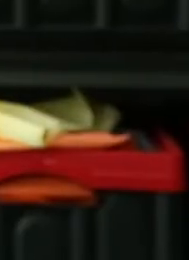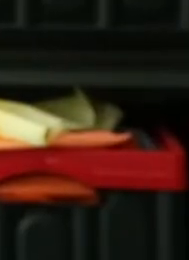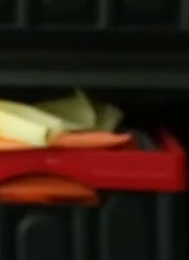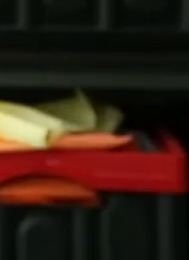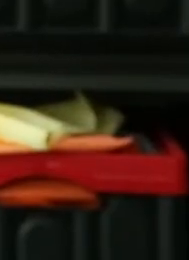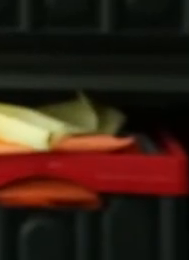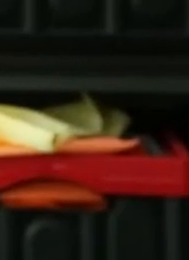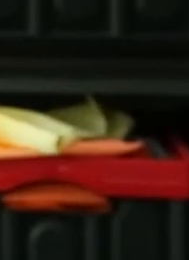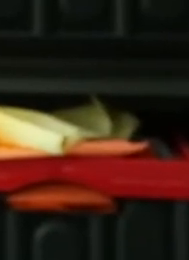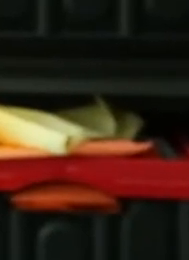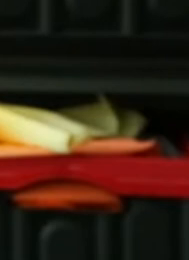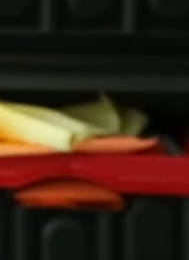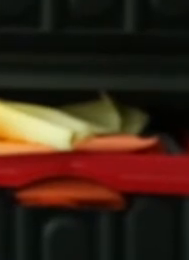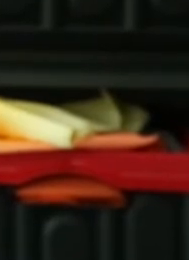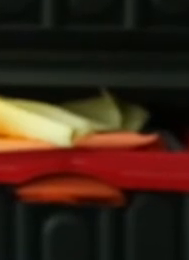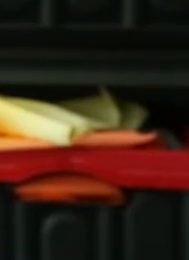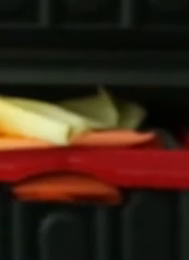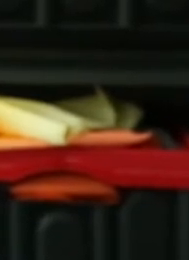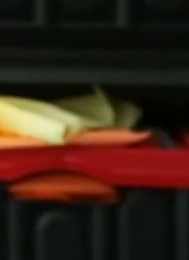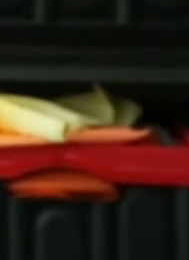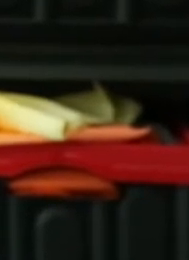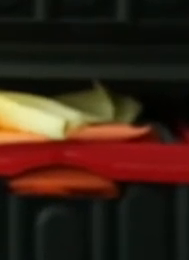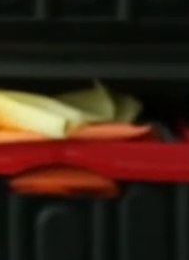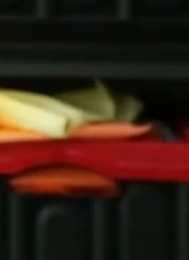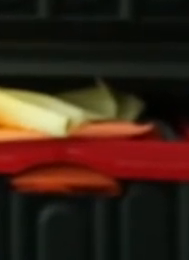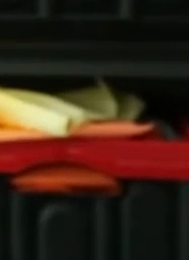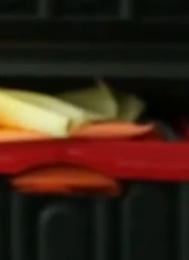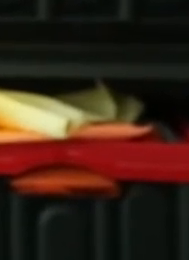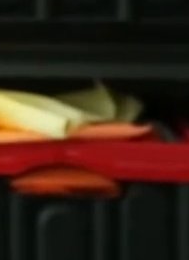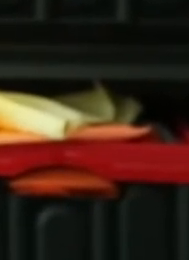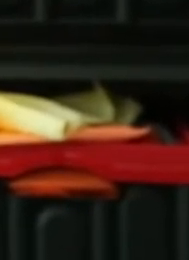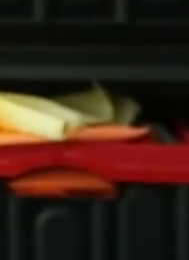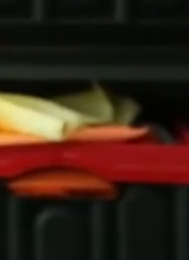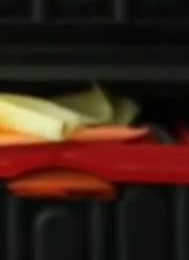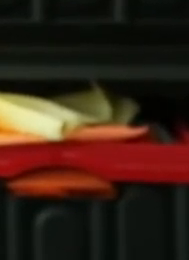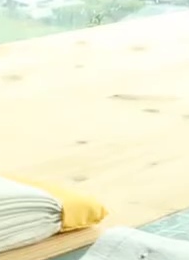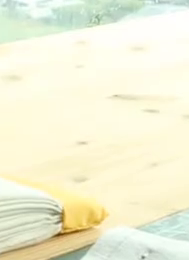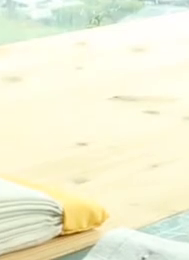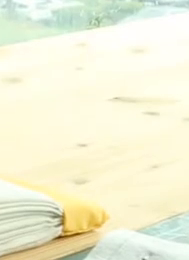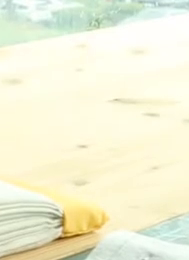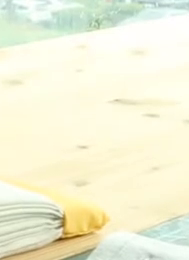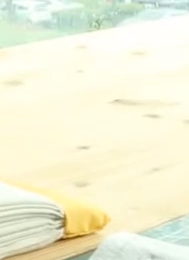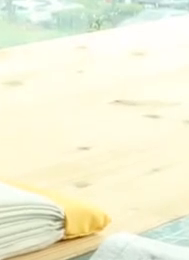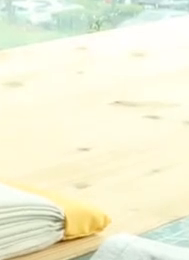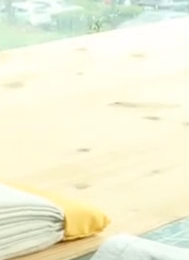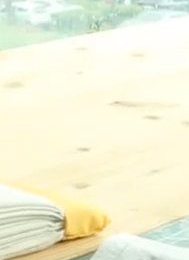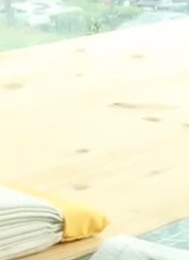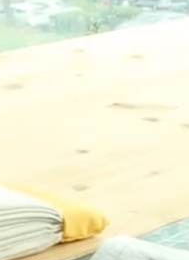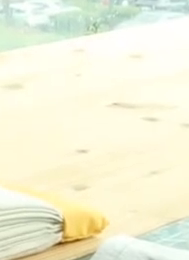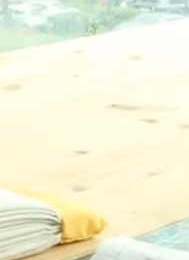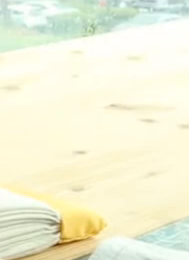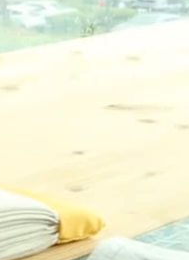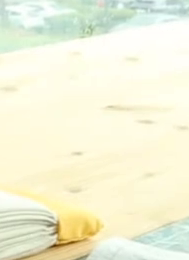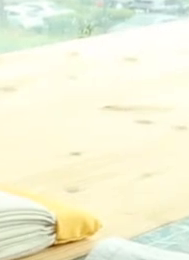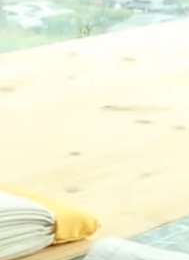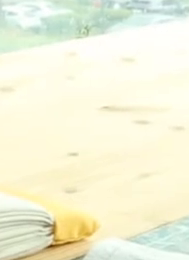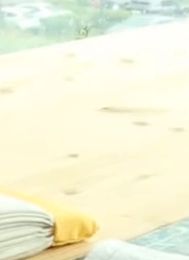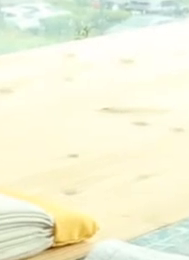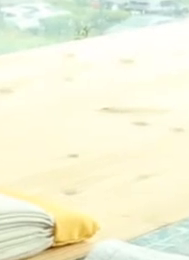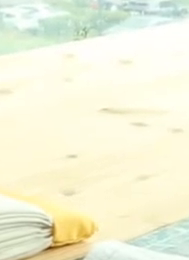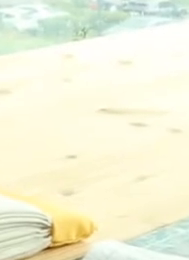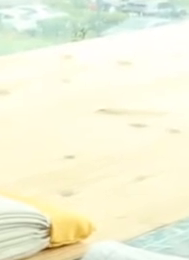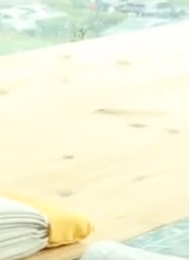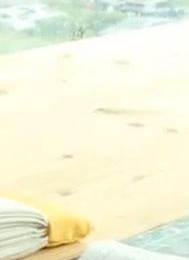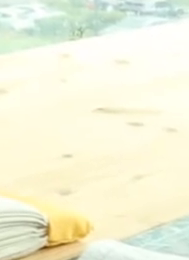둘, 셋, 넷, 다섯 개잖아요. 하나, 둘, 셋, 넷, 다섯 개니까 이렇게 하고 한 것이 더 만들어야 되는데 이제